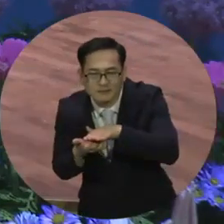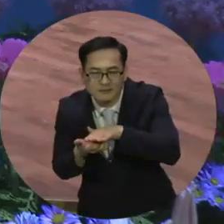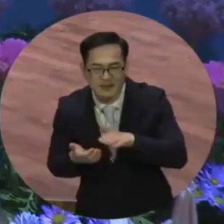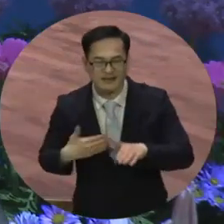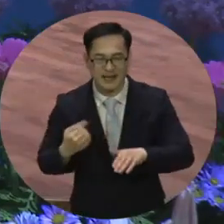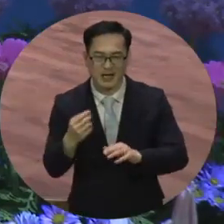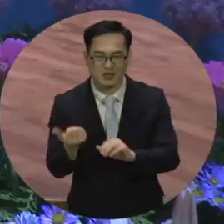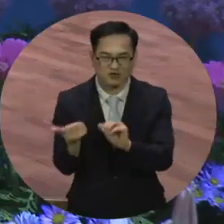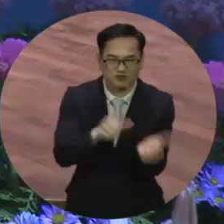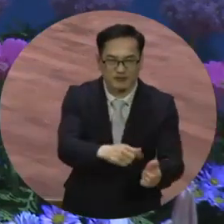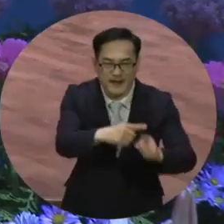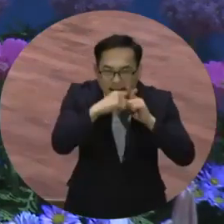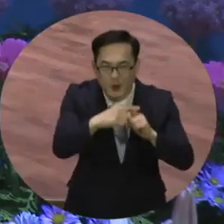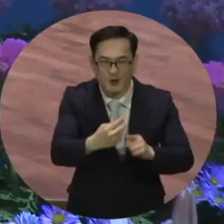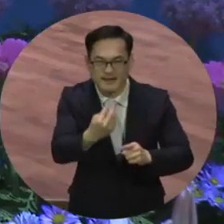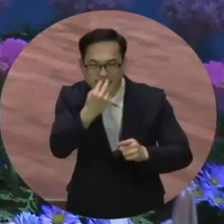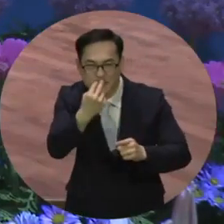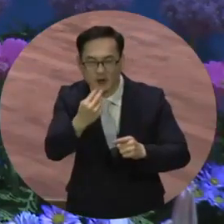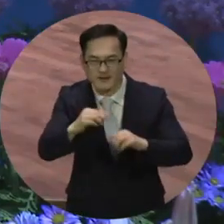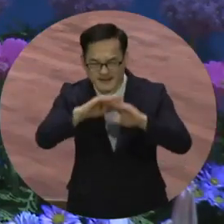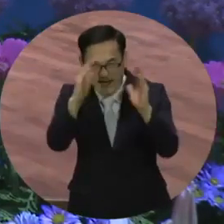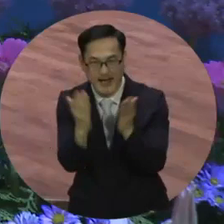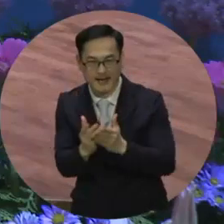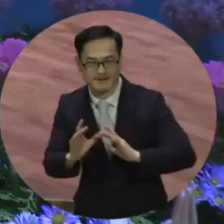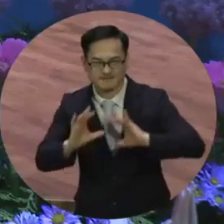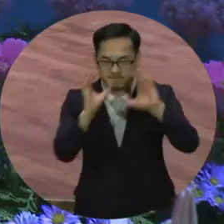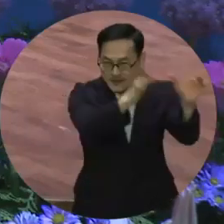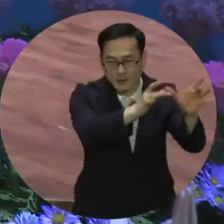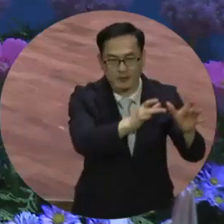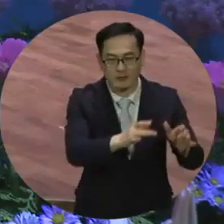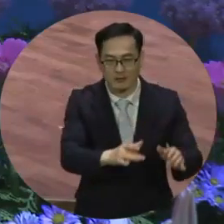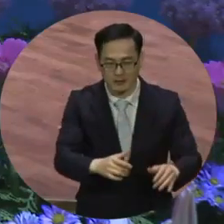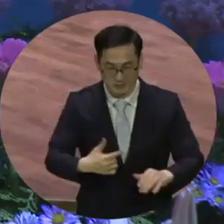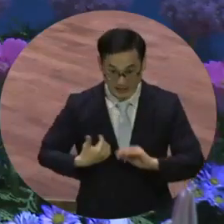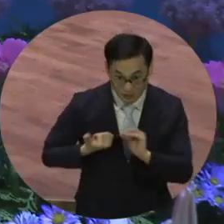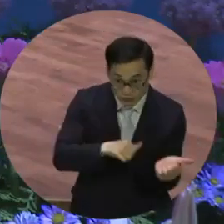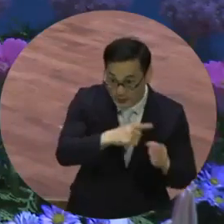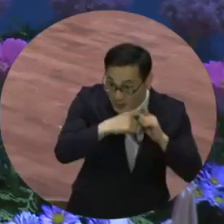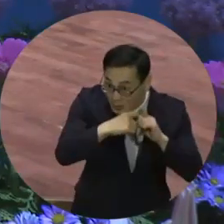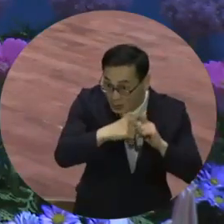걸었다. 생명건 동역. 생명 무슨 생명?